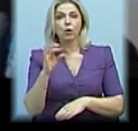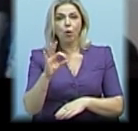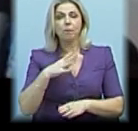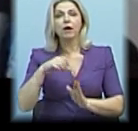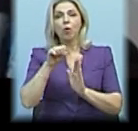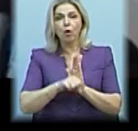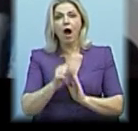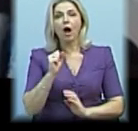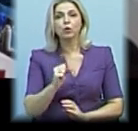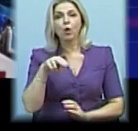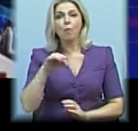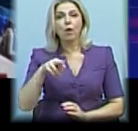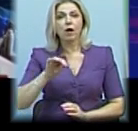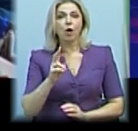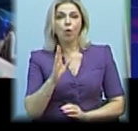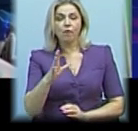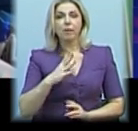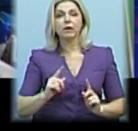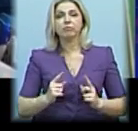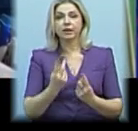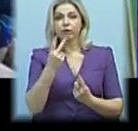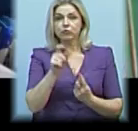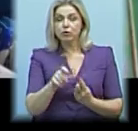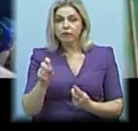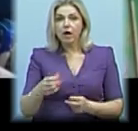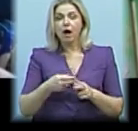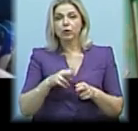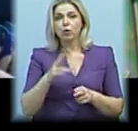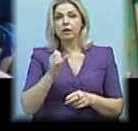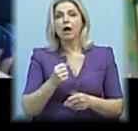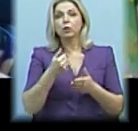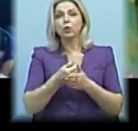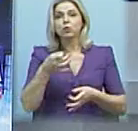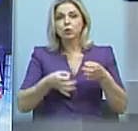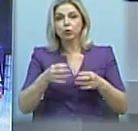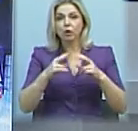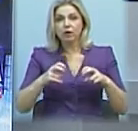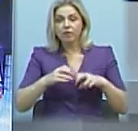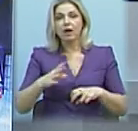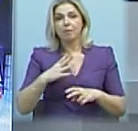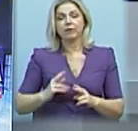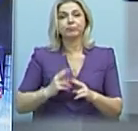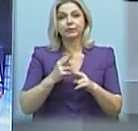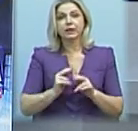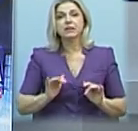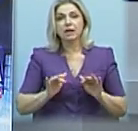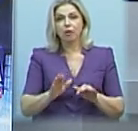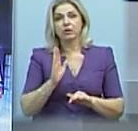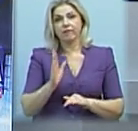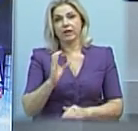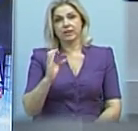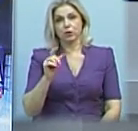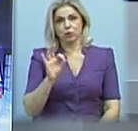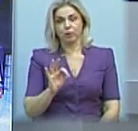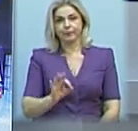вбито Артура Полякова. Тоді було затримано двох осіб, яким на період досудового розслідування обрано запобігання біжні заходи у виді тримання